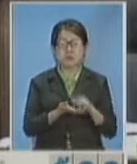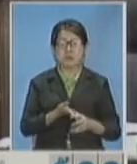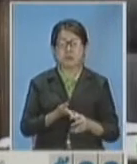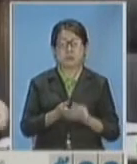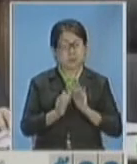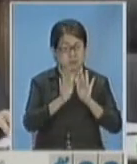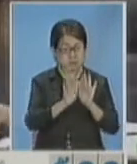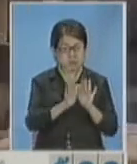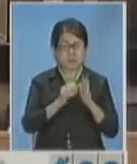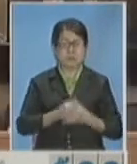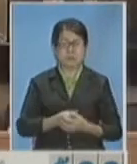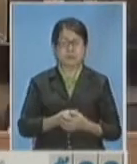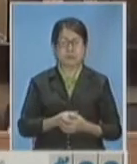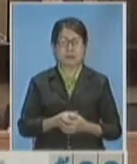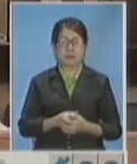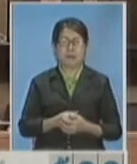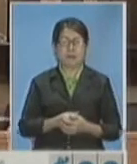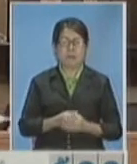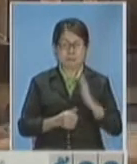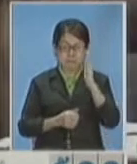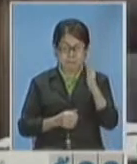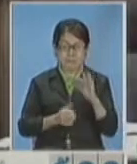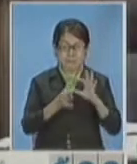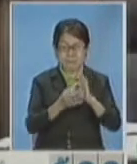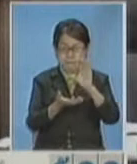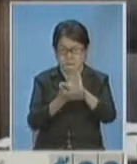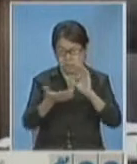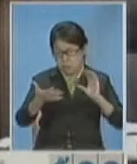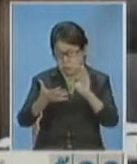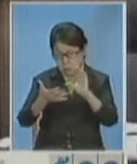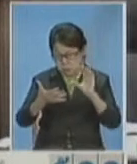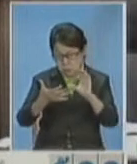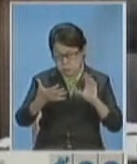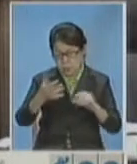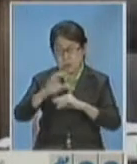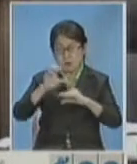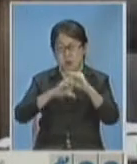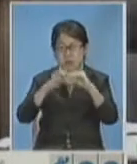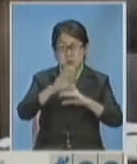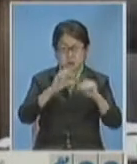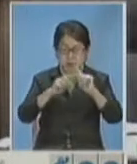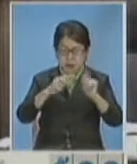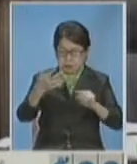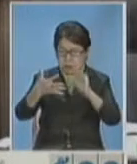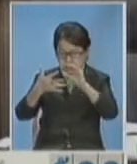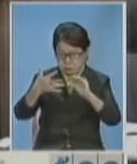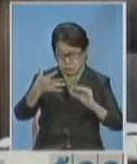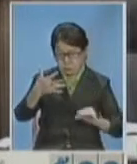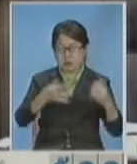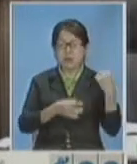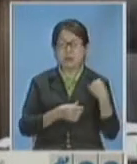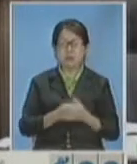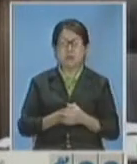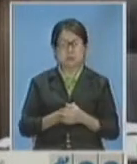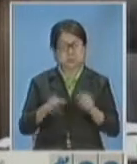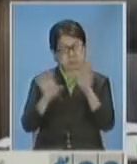อกลับเรียนด้วยในต่อมานะคะดิฉันคิดว่างบประมาณหลายโครงการในปีนี้นะคะหลายหน่วยงานค่ะ ไม่ต